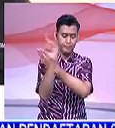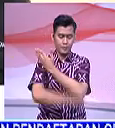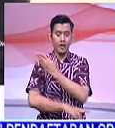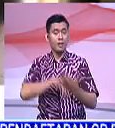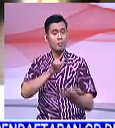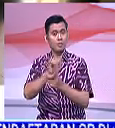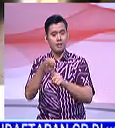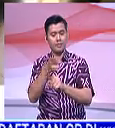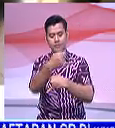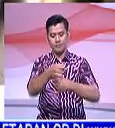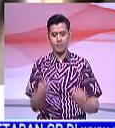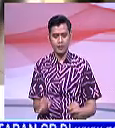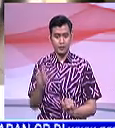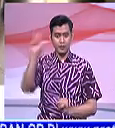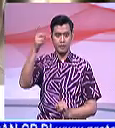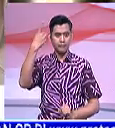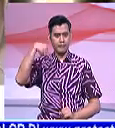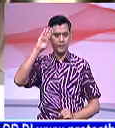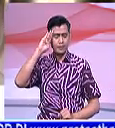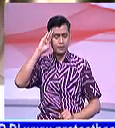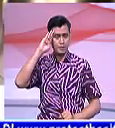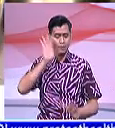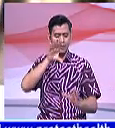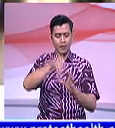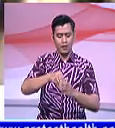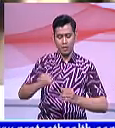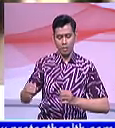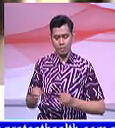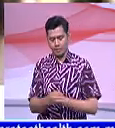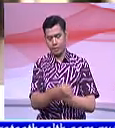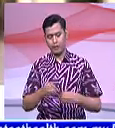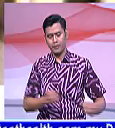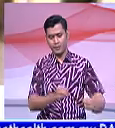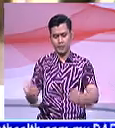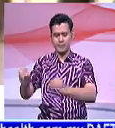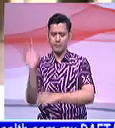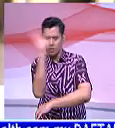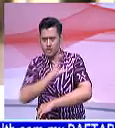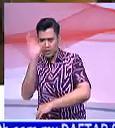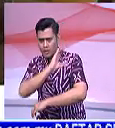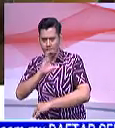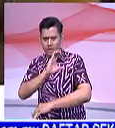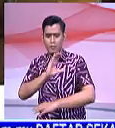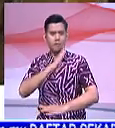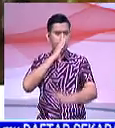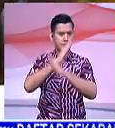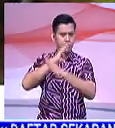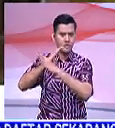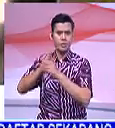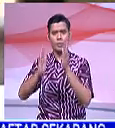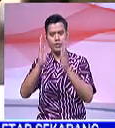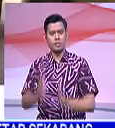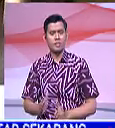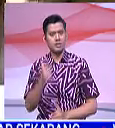DP hajja baca agama beliau mengetuai operasi bersepadu beban Trans kaki penting pose disekitar Cangar sambilang dan Kuala